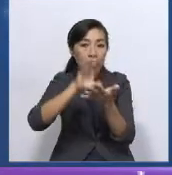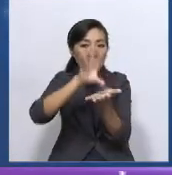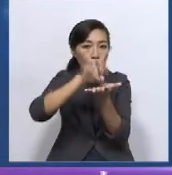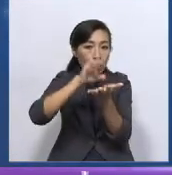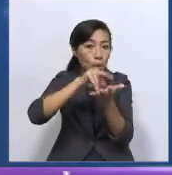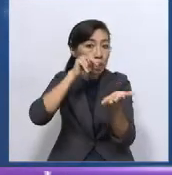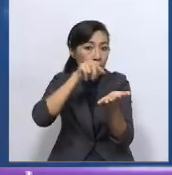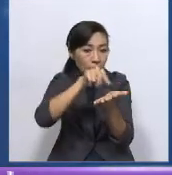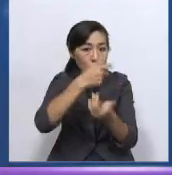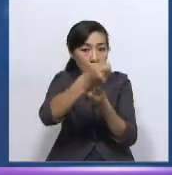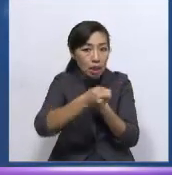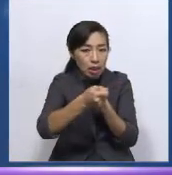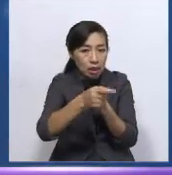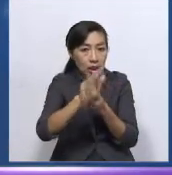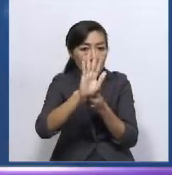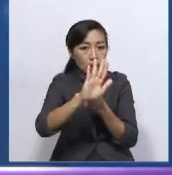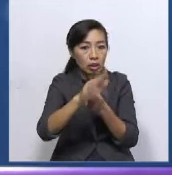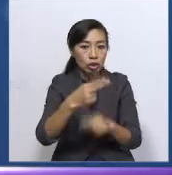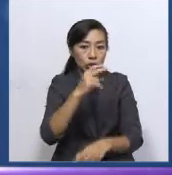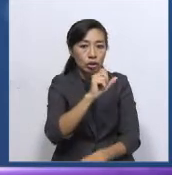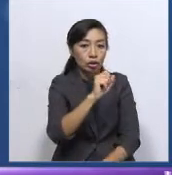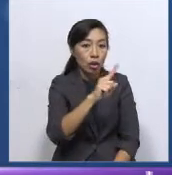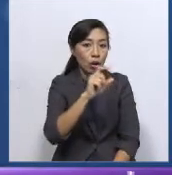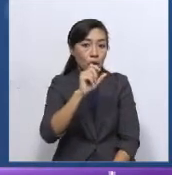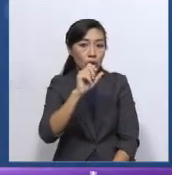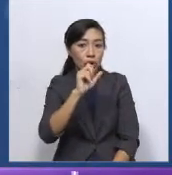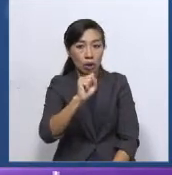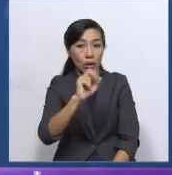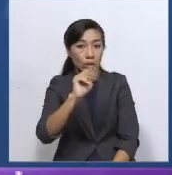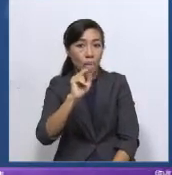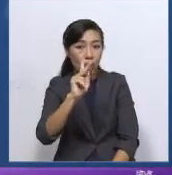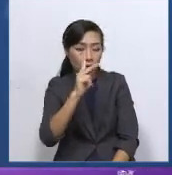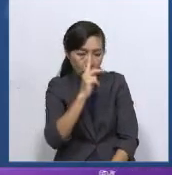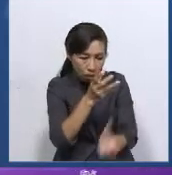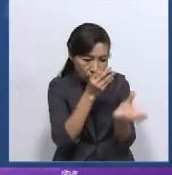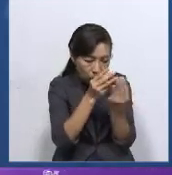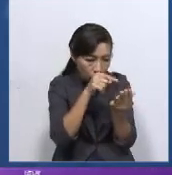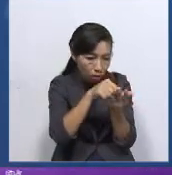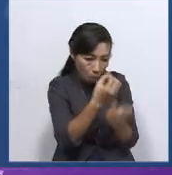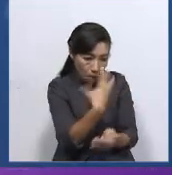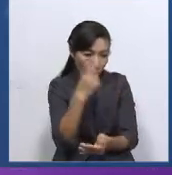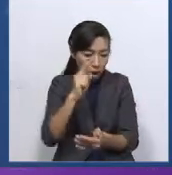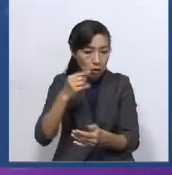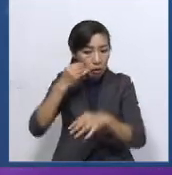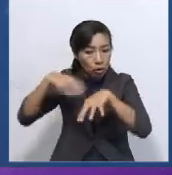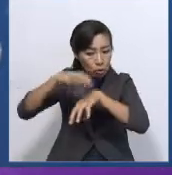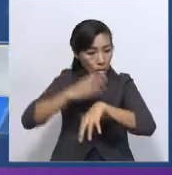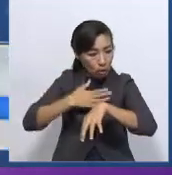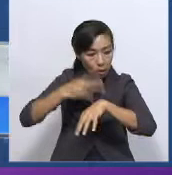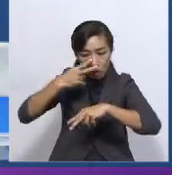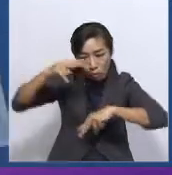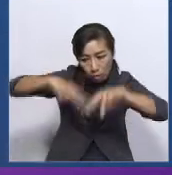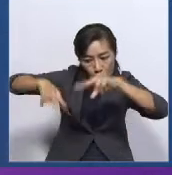ทรัพยากรน้ำและการเกษตรองค์การมหาชนหรือว่าสสนกเนี่ยนะครับให้มีการสำรวจข้อมูลแหล่งน้ำนะครับสำรวจข้อมูล